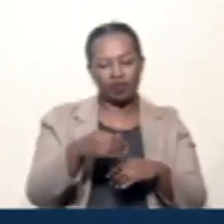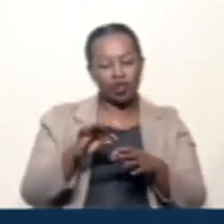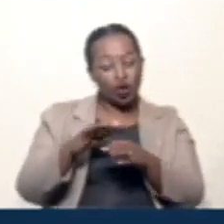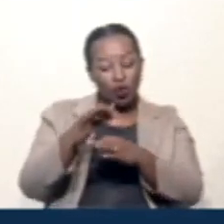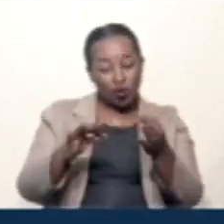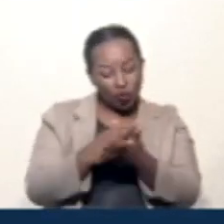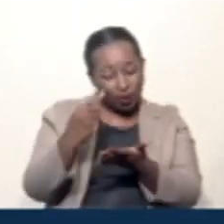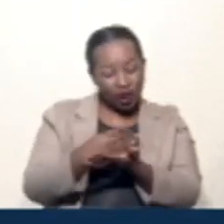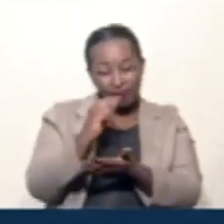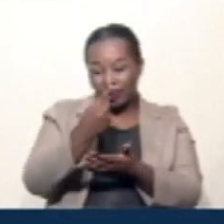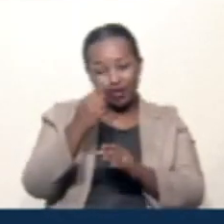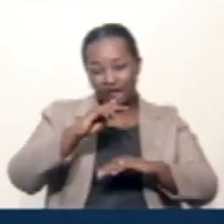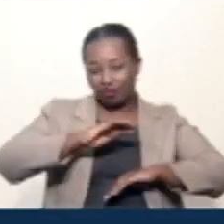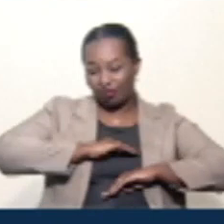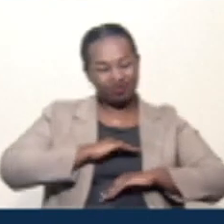bwaguhazaga udahinze.